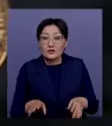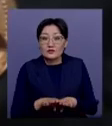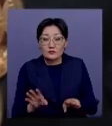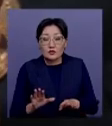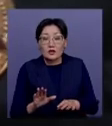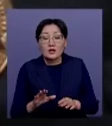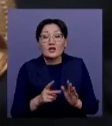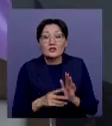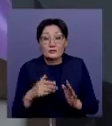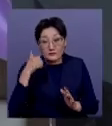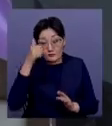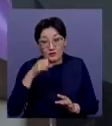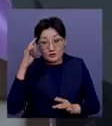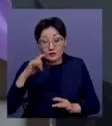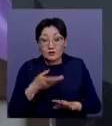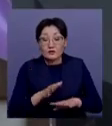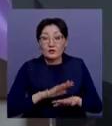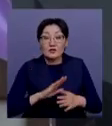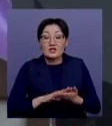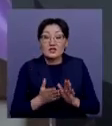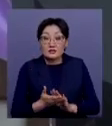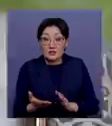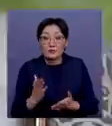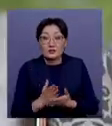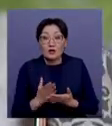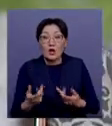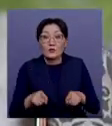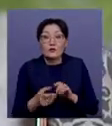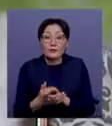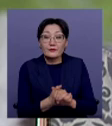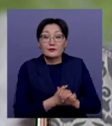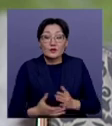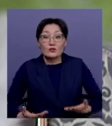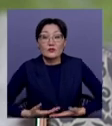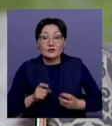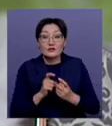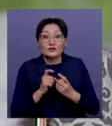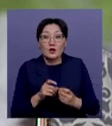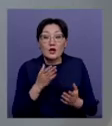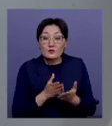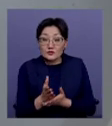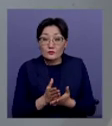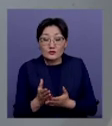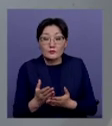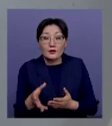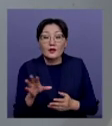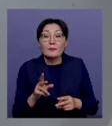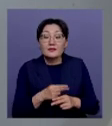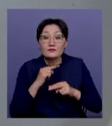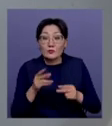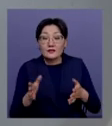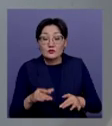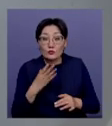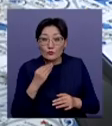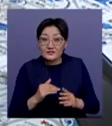жеңістің 75 жылдығында елімізде төтенше жағдай орнағанымен мұндай бейбіт өмір үшін күрескен майдангерлеріміз ескерусіз қалмайды. Оларға